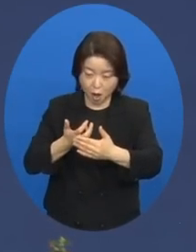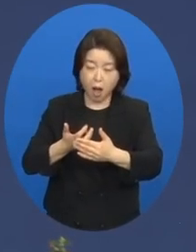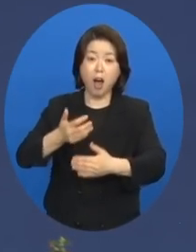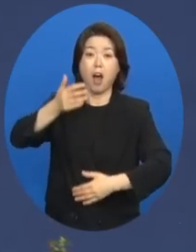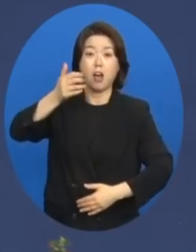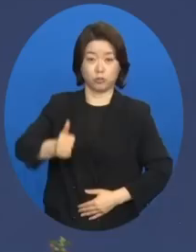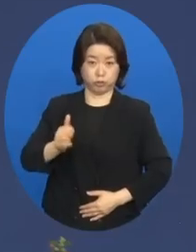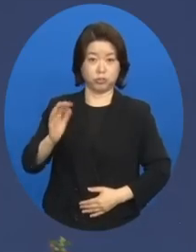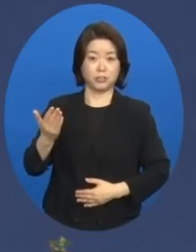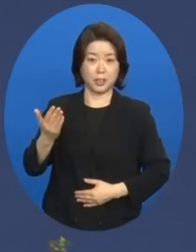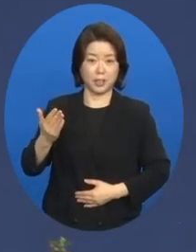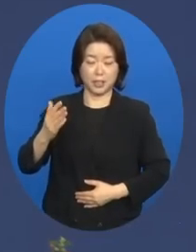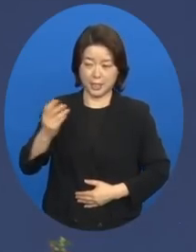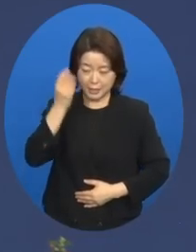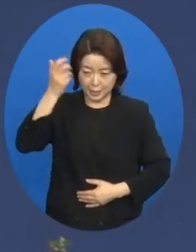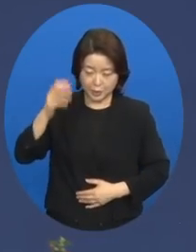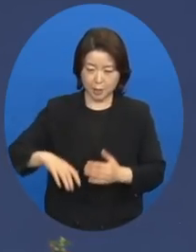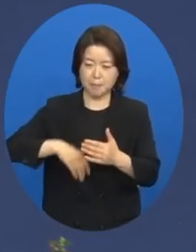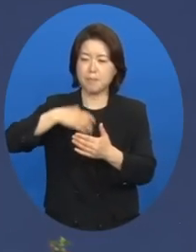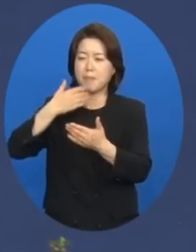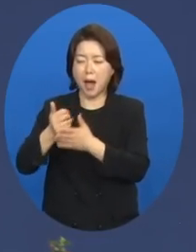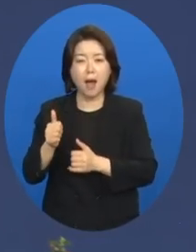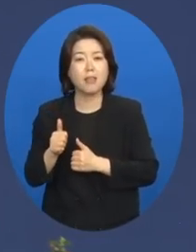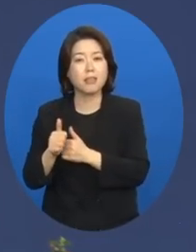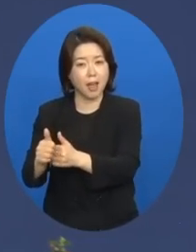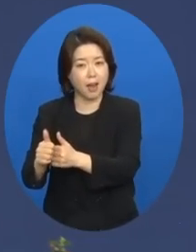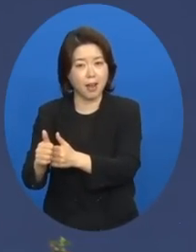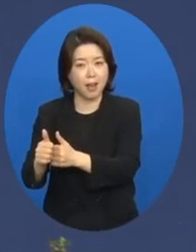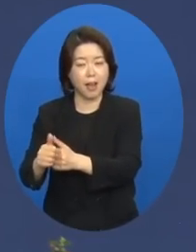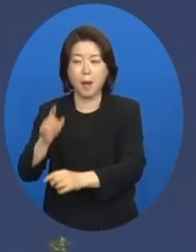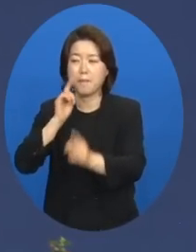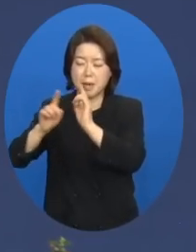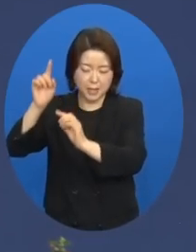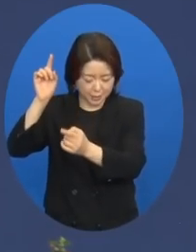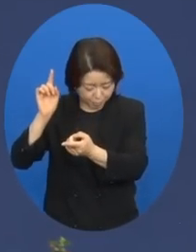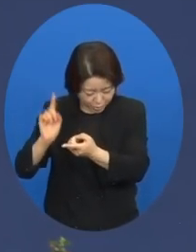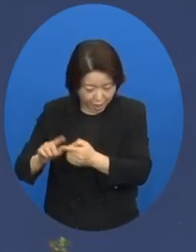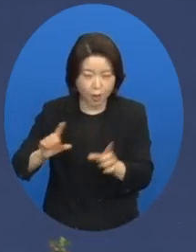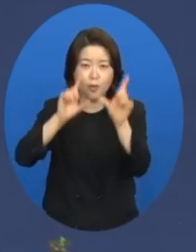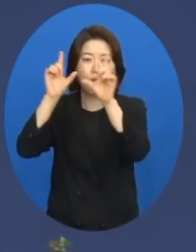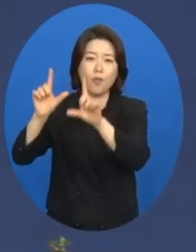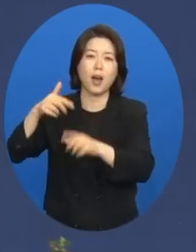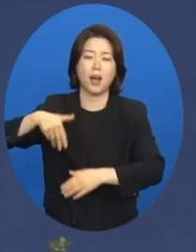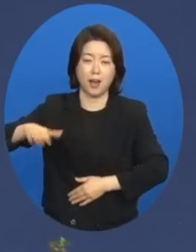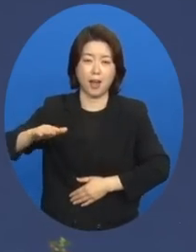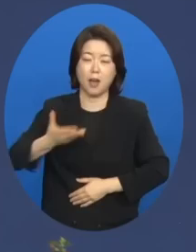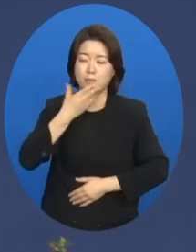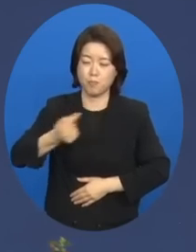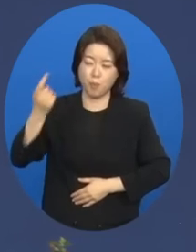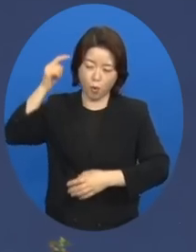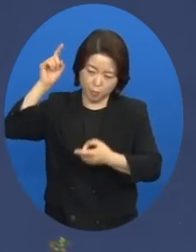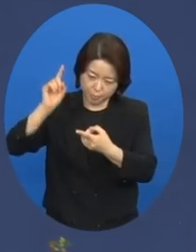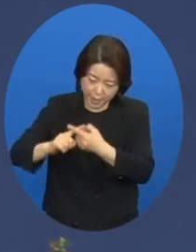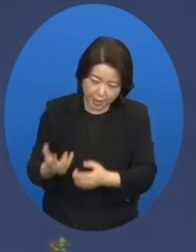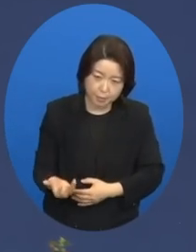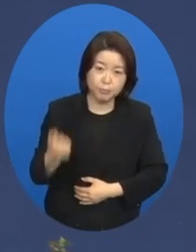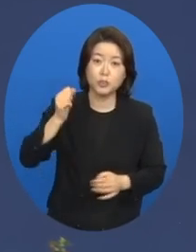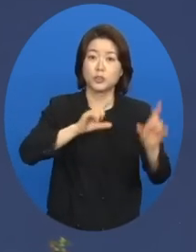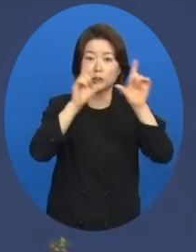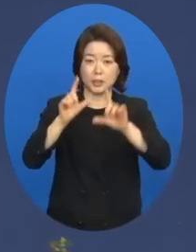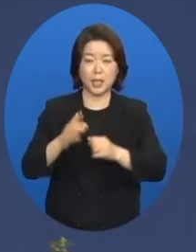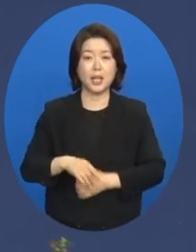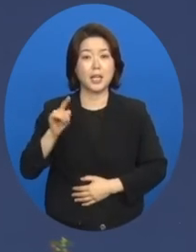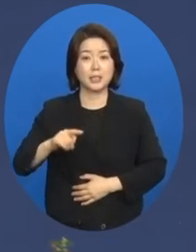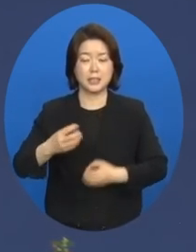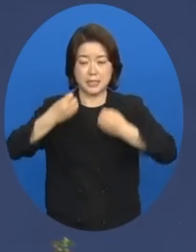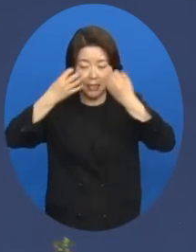주인이 되어 그 성령의 감동을 따라 말씀대로 살아가는 복음대로 누려가는 그러한